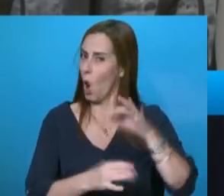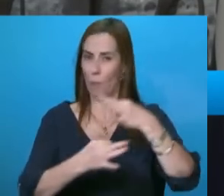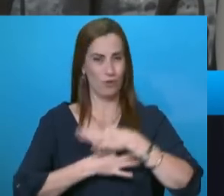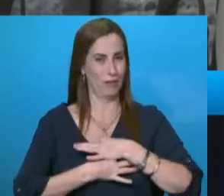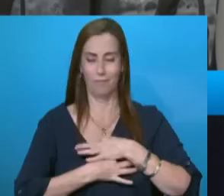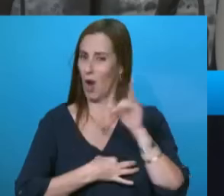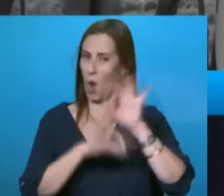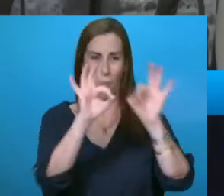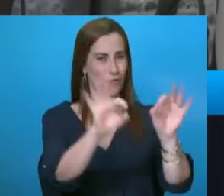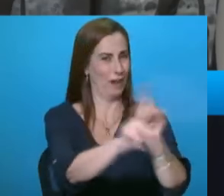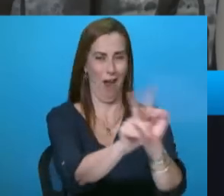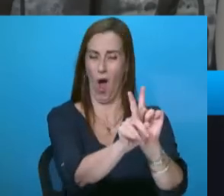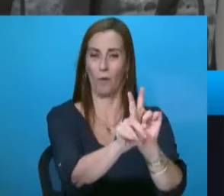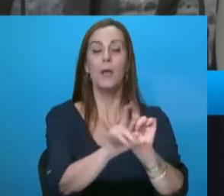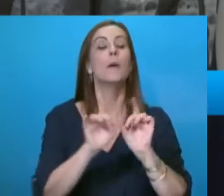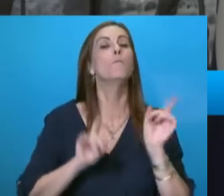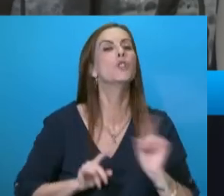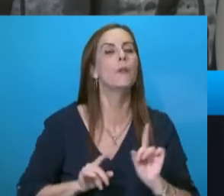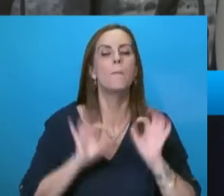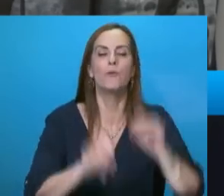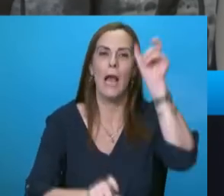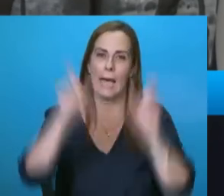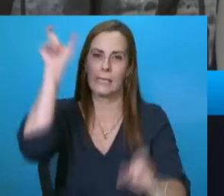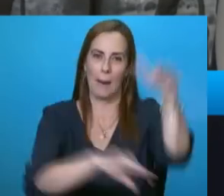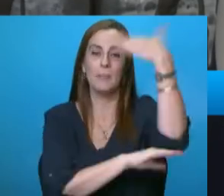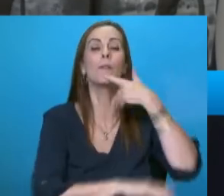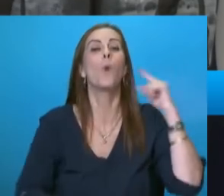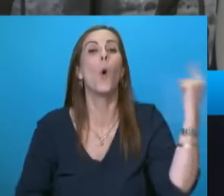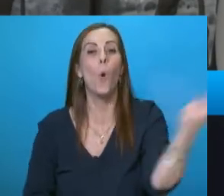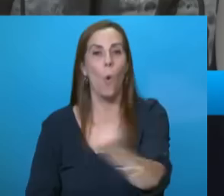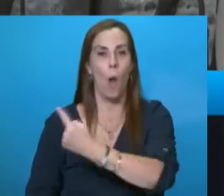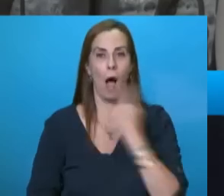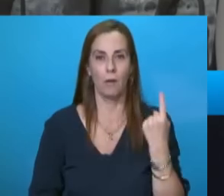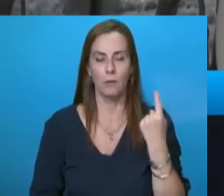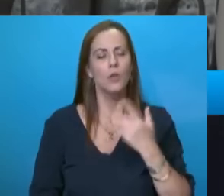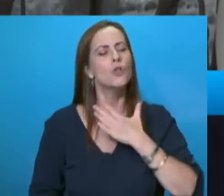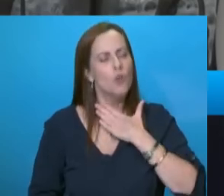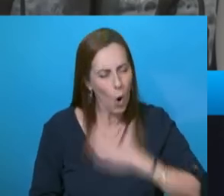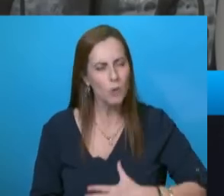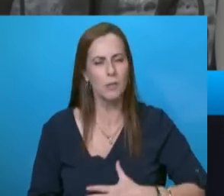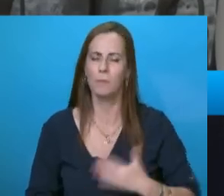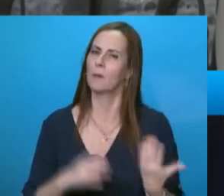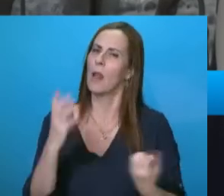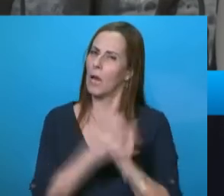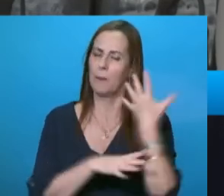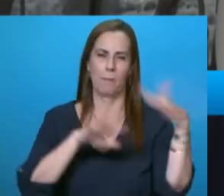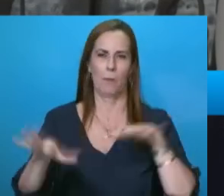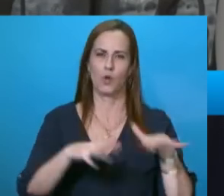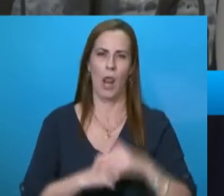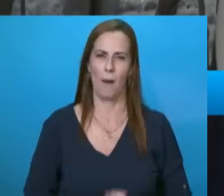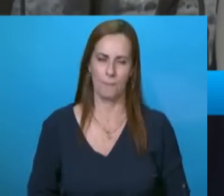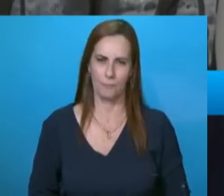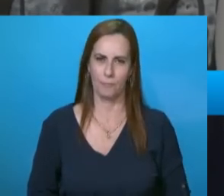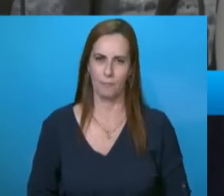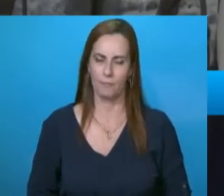לא למענך, אלא למען אזרחי ישראל כולם שמייחלים להקמת ממשלה.